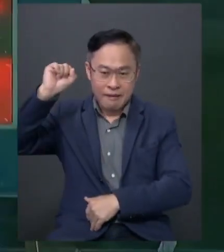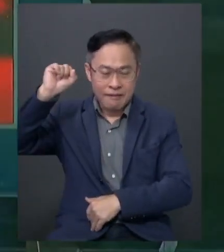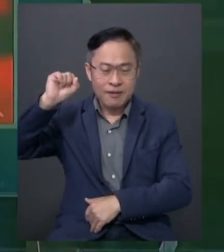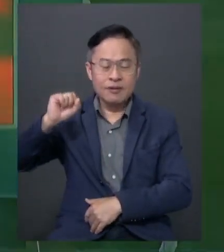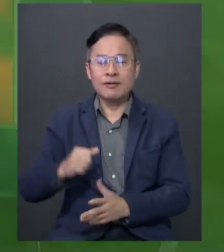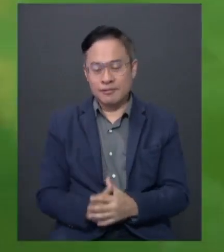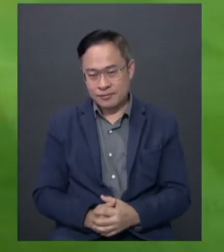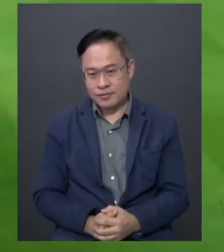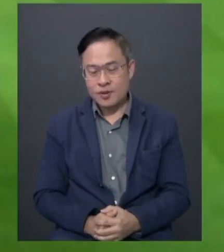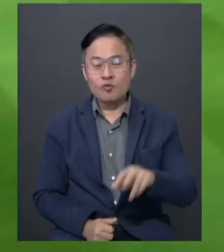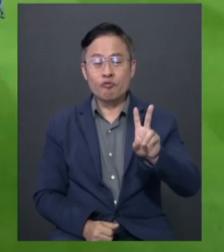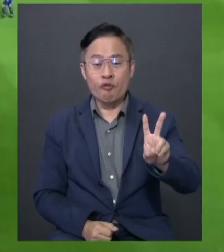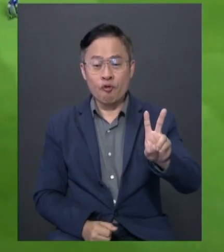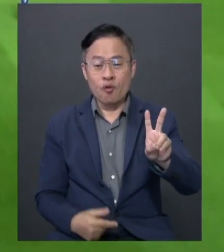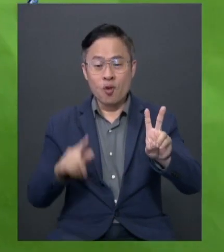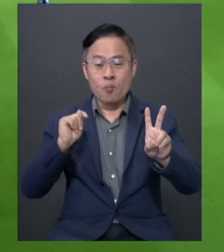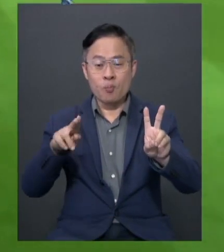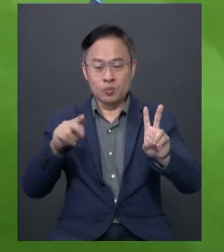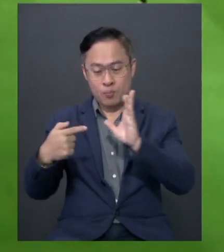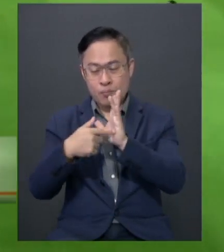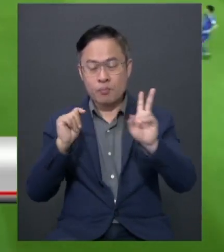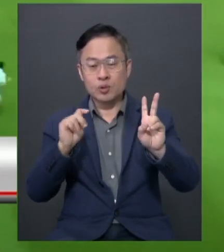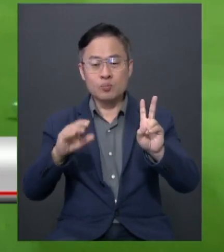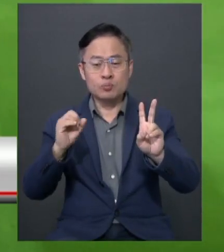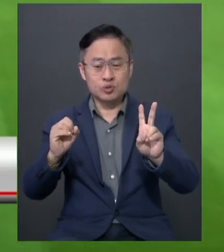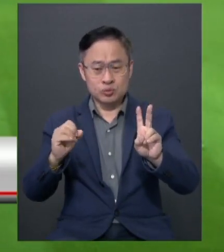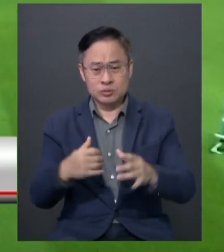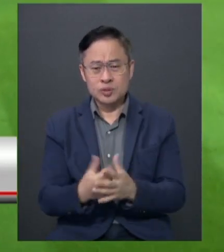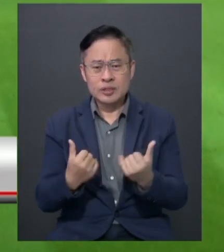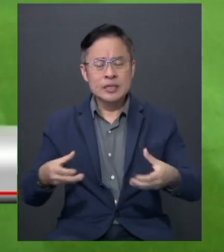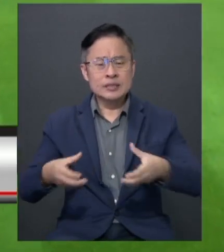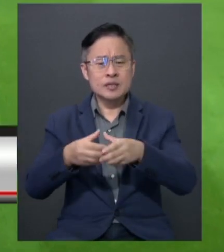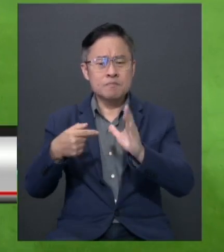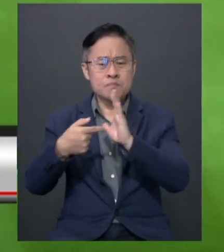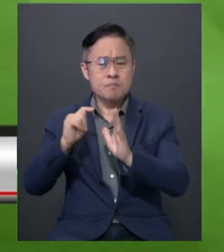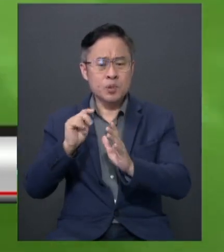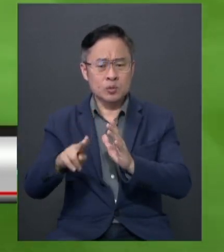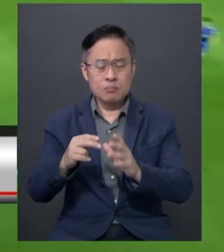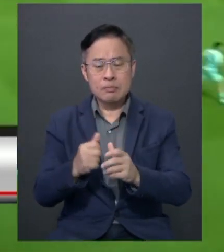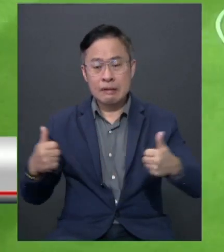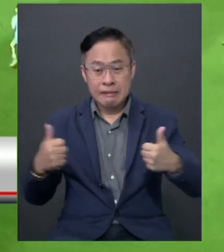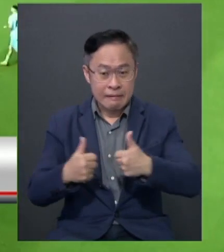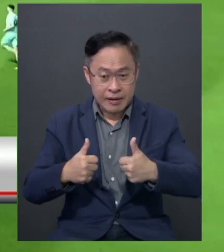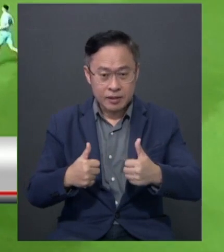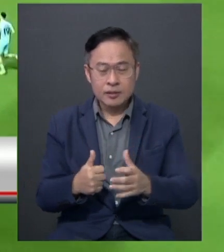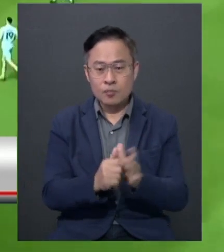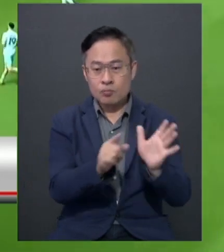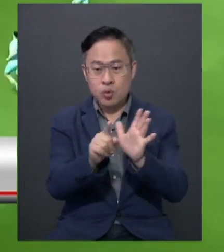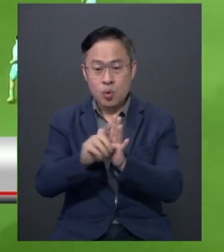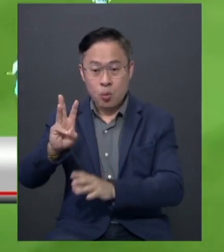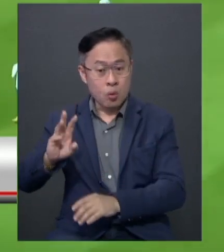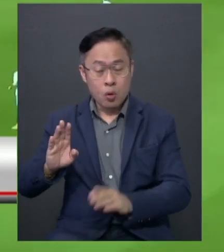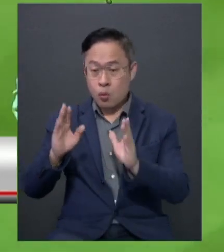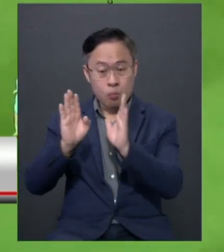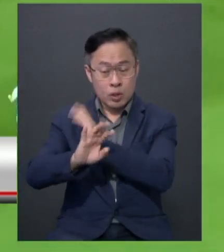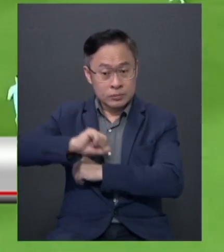องเลยครับนี่เป็นเกมบิ๊กแมตช์ที่ต้องบอกว่าช่วงหลังเนี่ย BG มักทำได้ดีในการเจอกับบุรีรัมย์นะครับ6นัดหลังในบุรีรัมย์ไม่เคยช